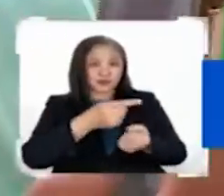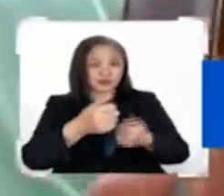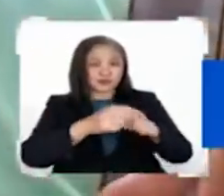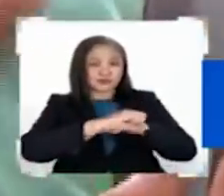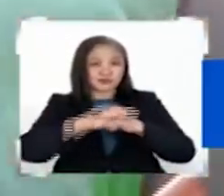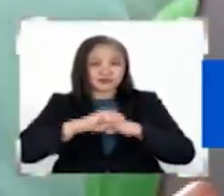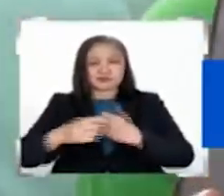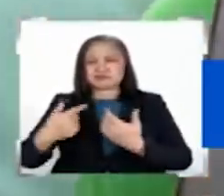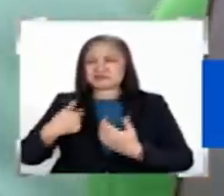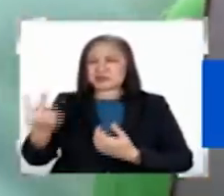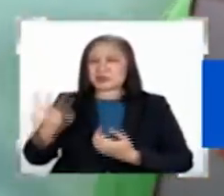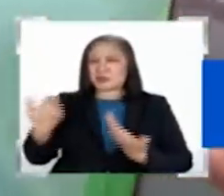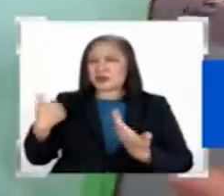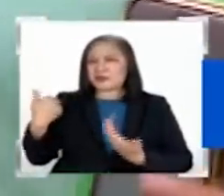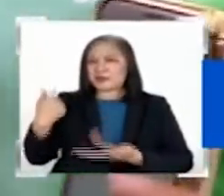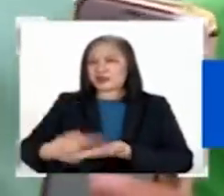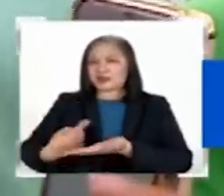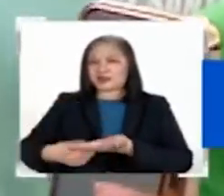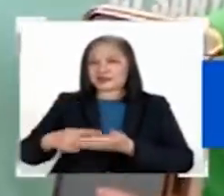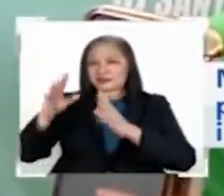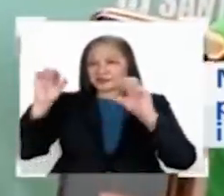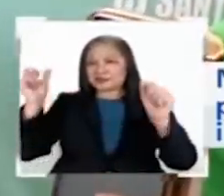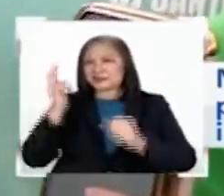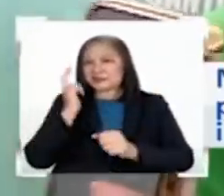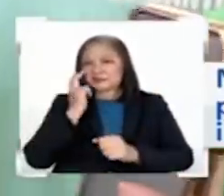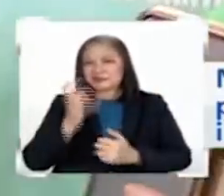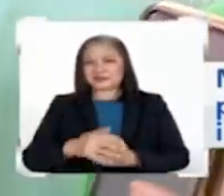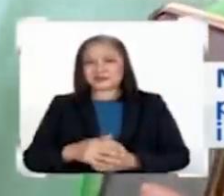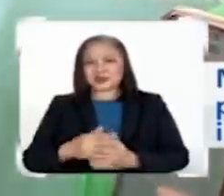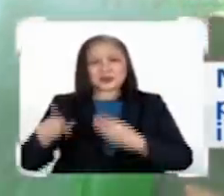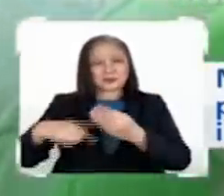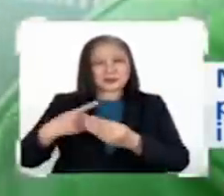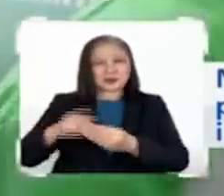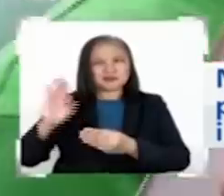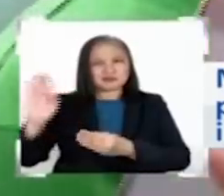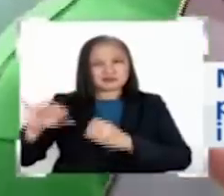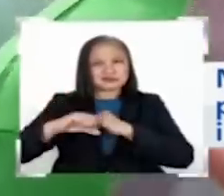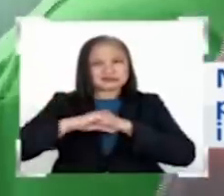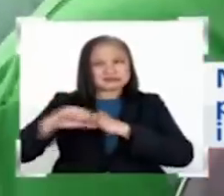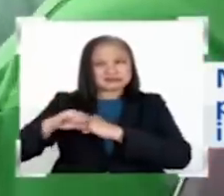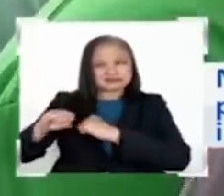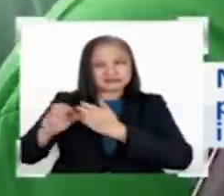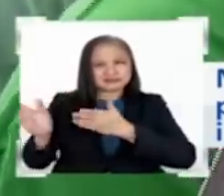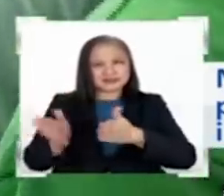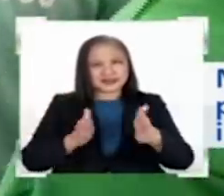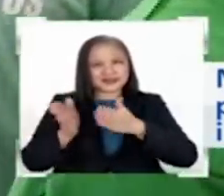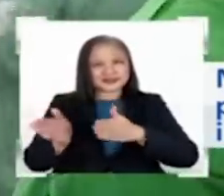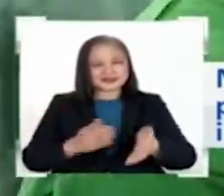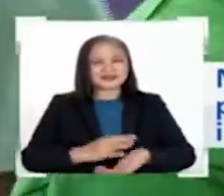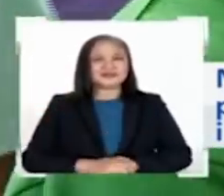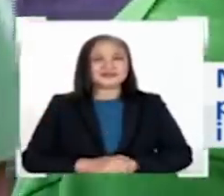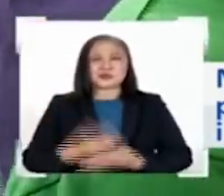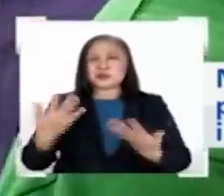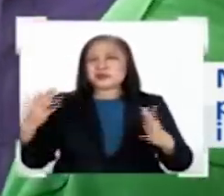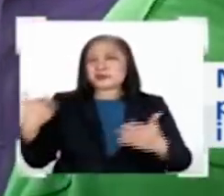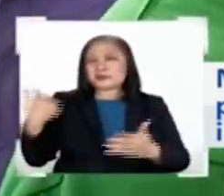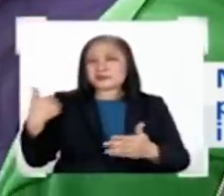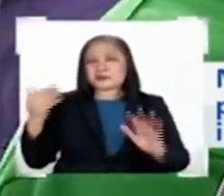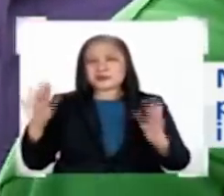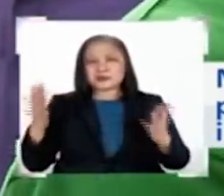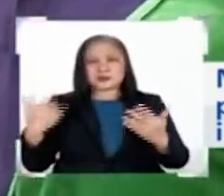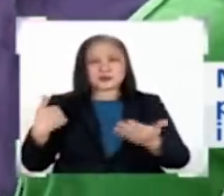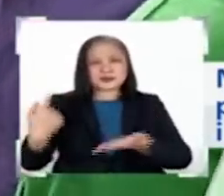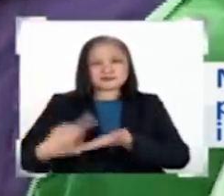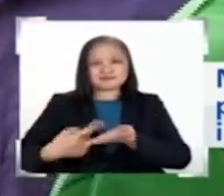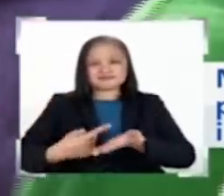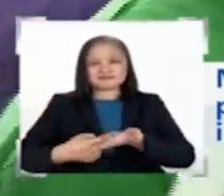nagkakausap ni Pangulong Duterte with regard to his campaign plan. Wala pa po, hindi pa po kami nagkakausap ni